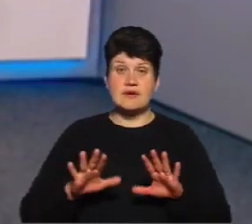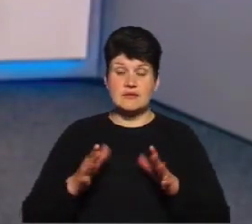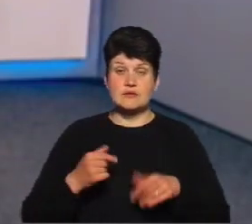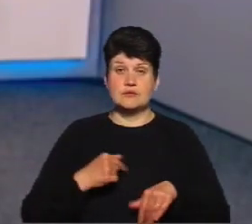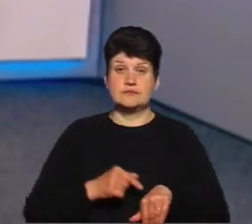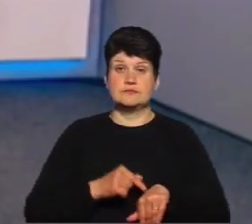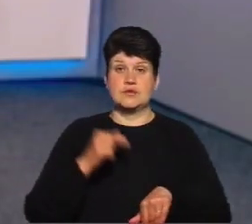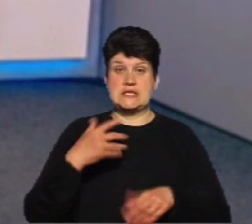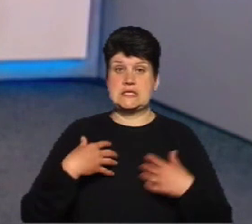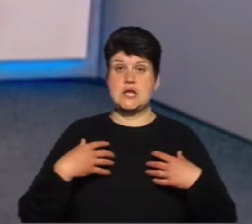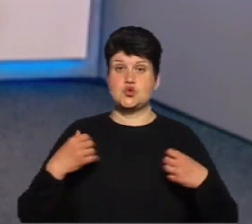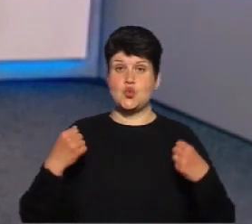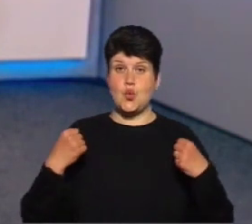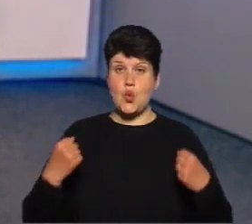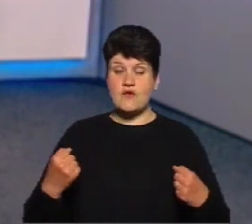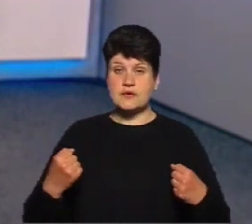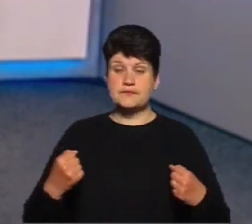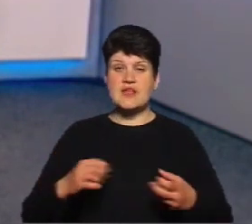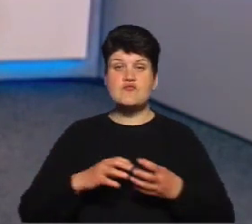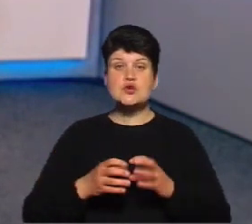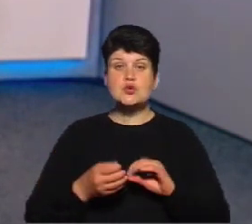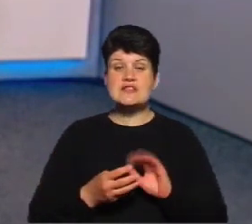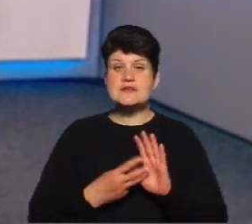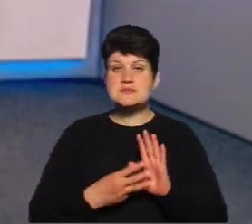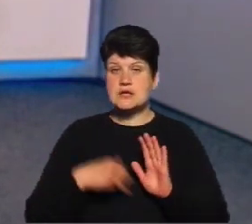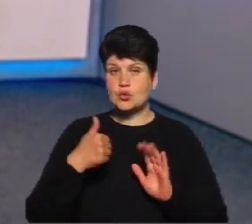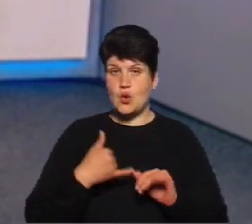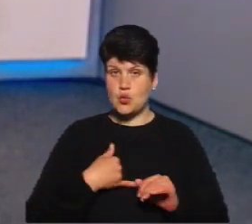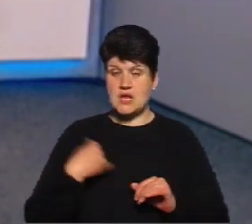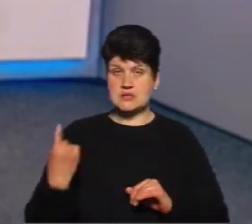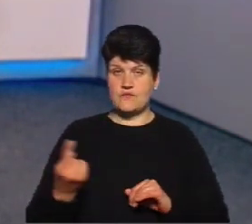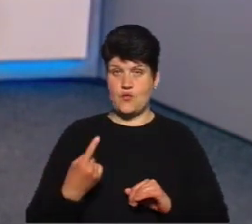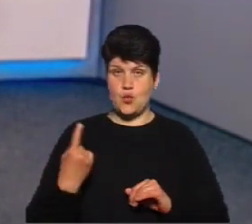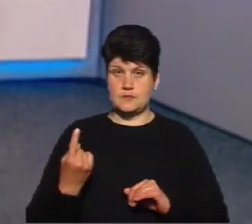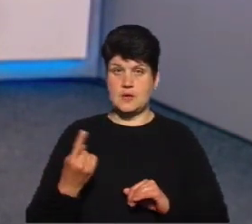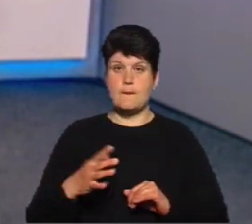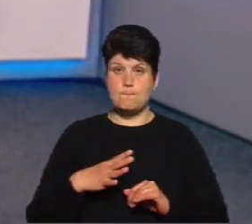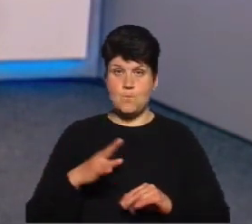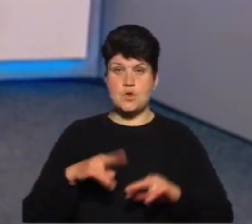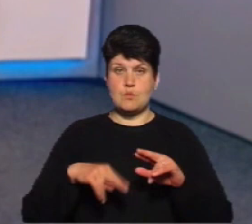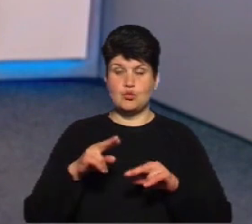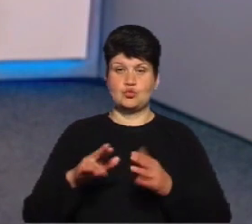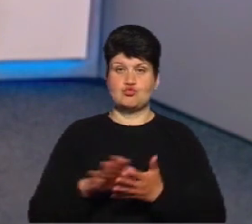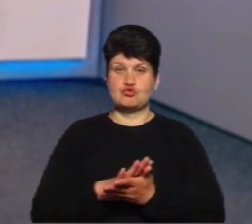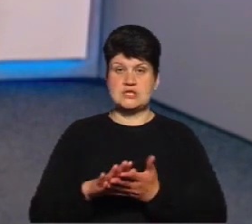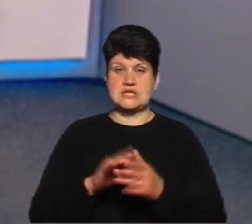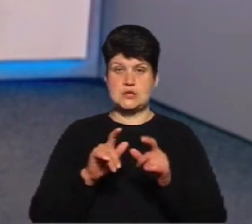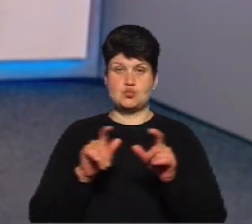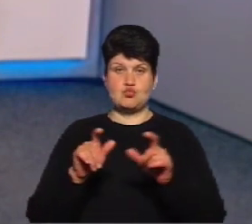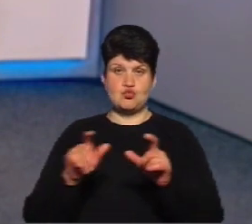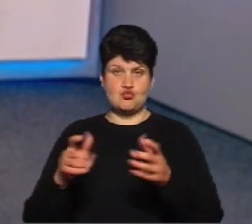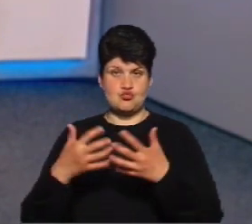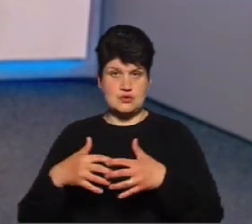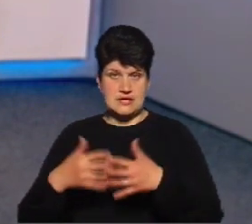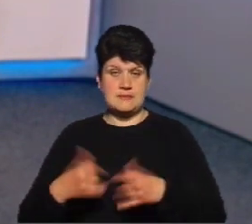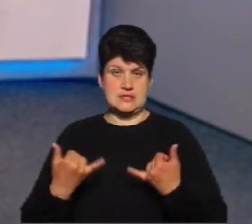здоров'ї. Але в результаті десь у 80-х роках в нас по області були побудовані очисні споруди, якими частково ми зараз досі